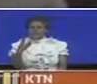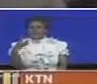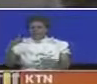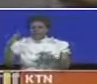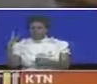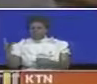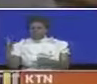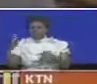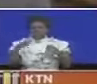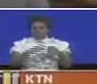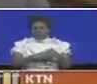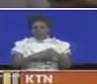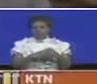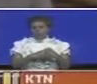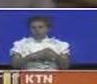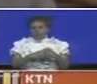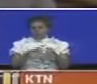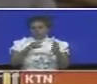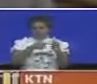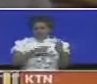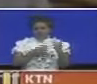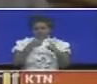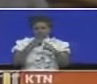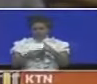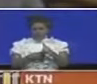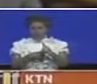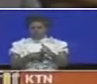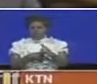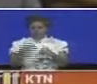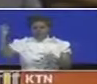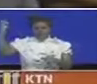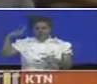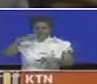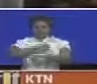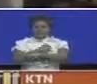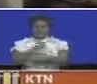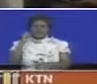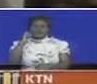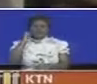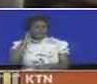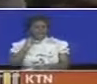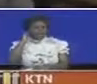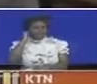444 points from Stewart's Light School, Nandi County.